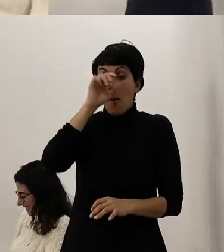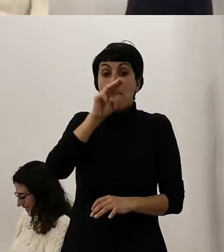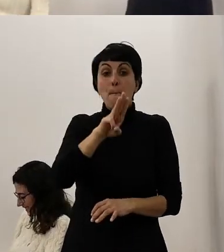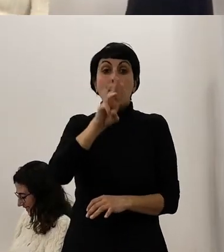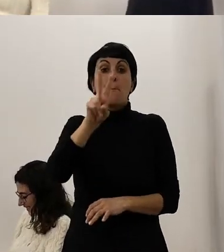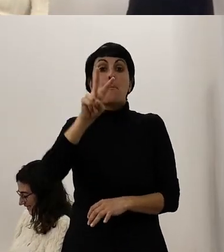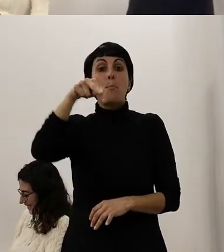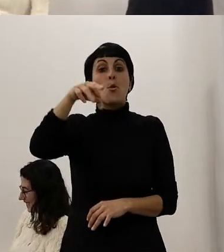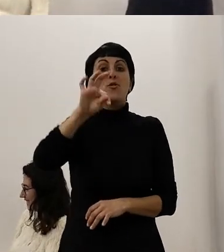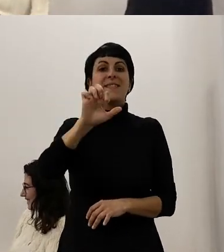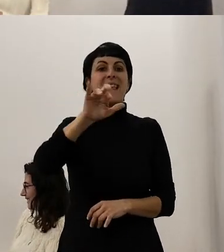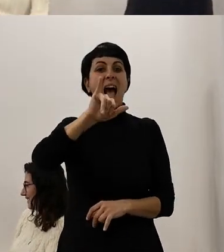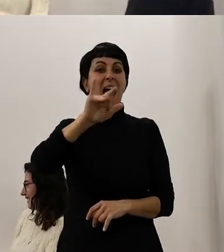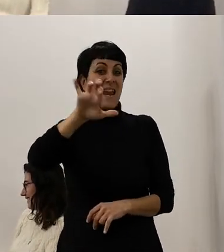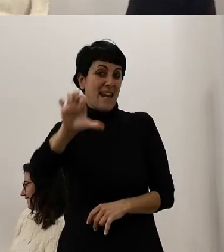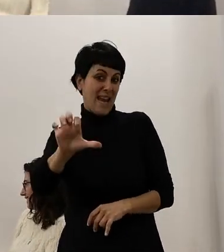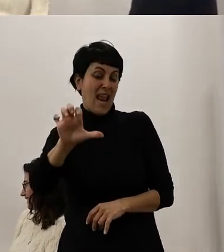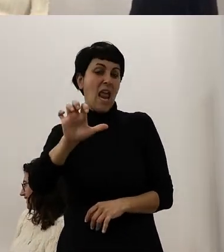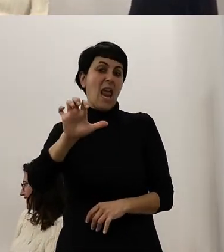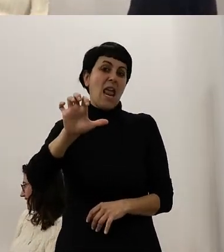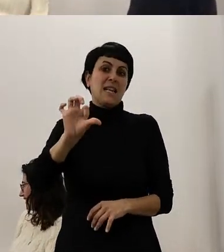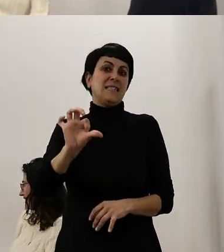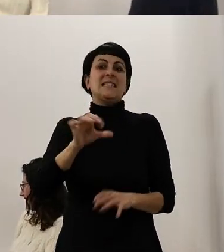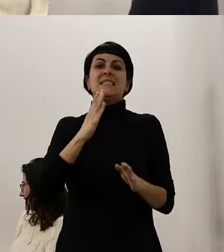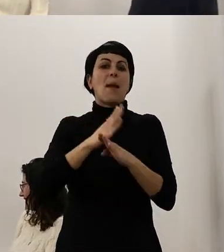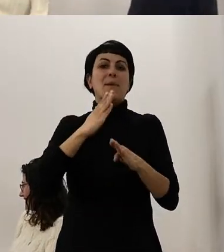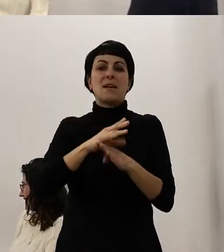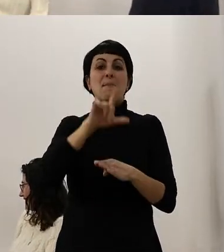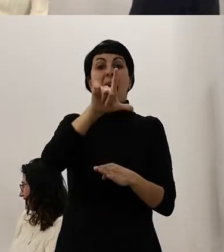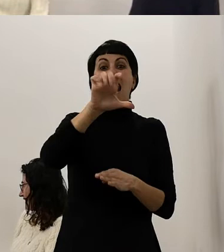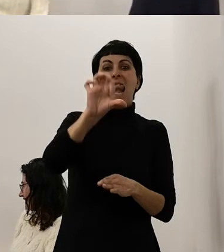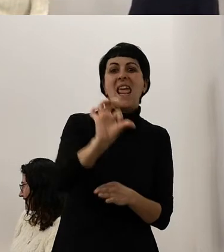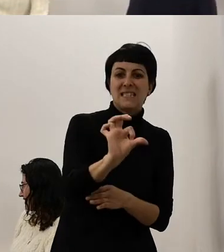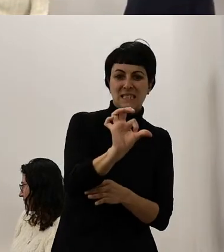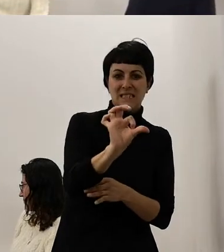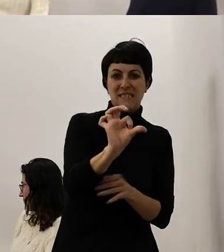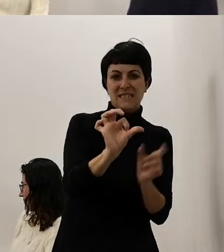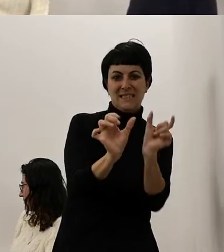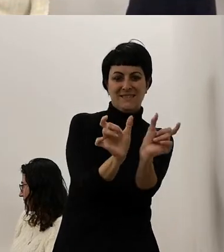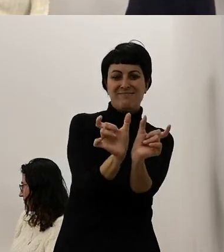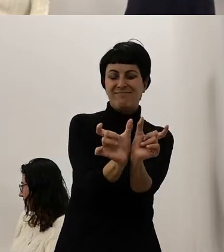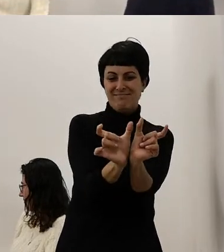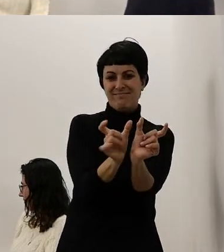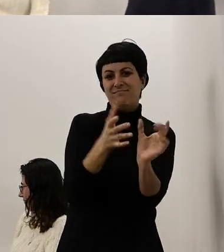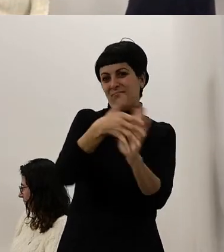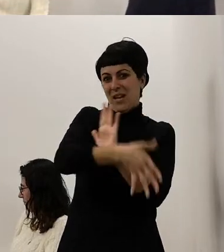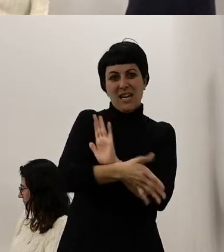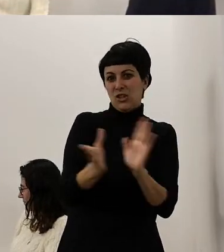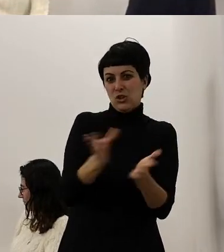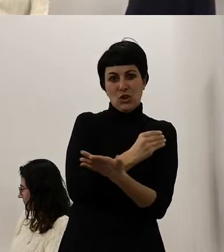que tots creiem... No dius els puntaires. No, no dic les puntaires. Sí, sí. Sí, sí.